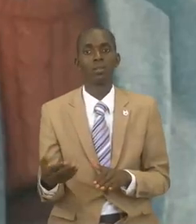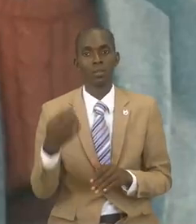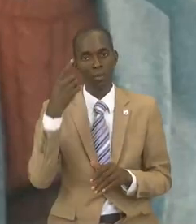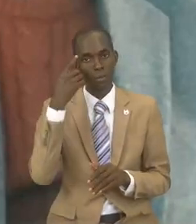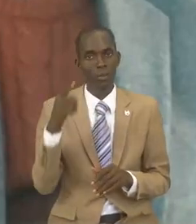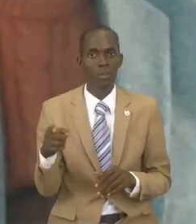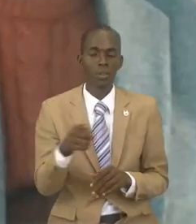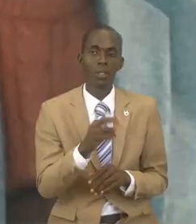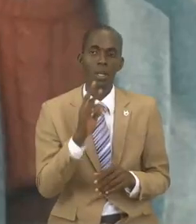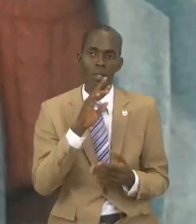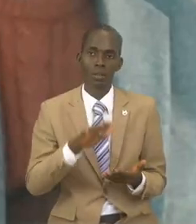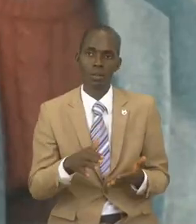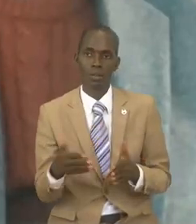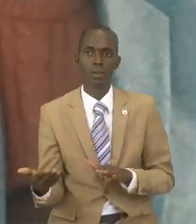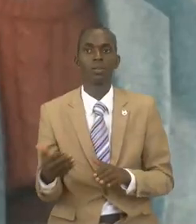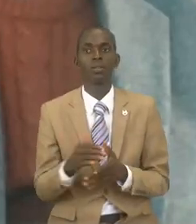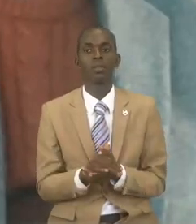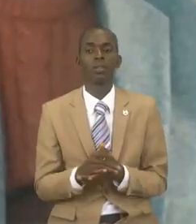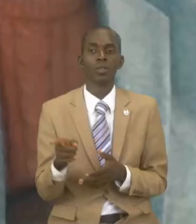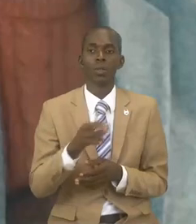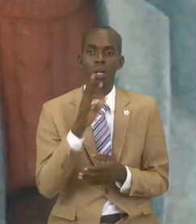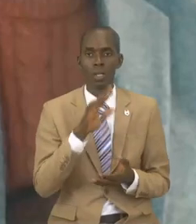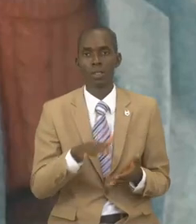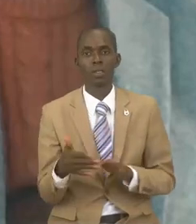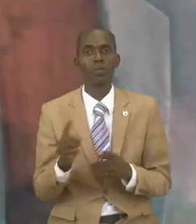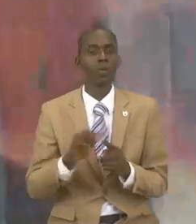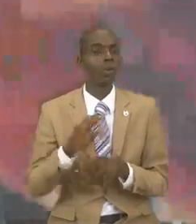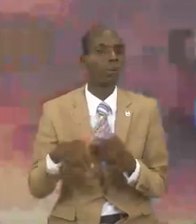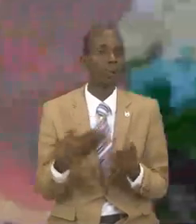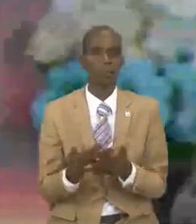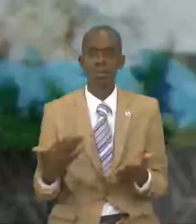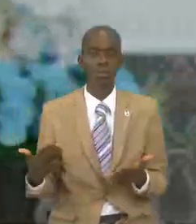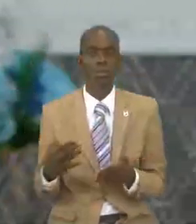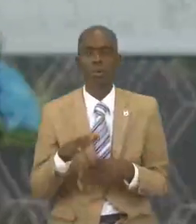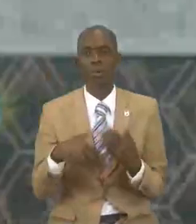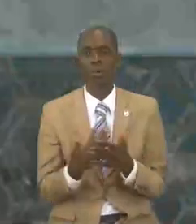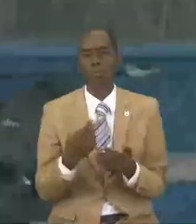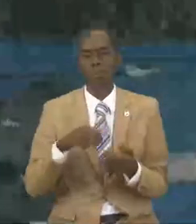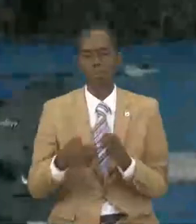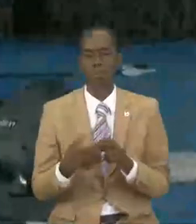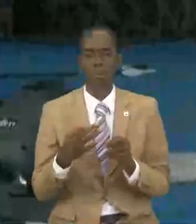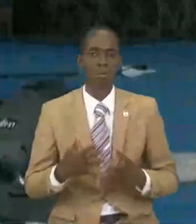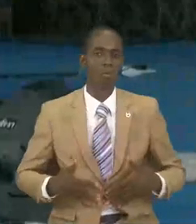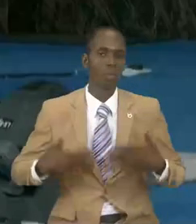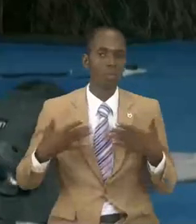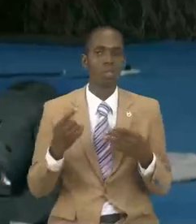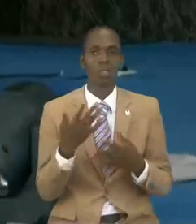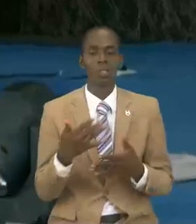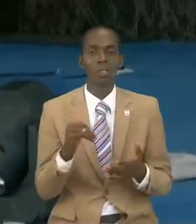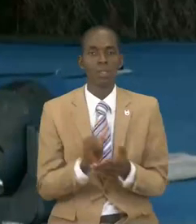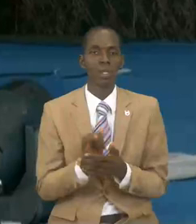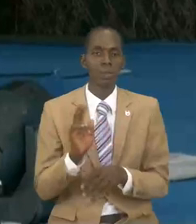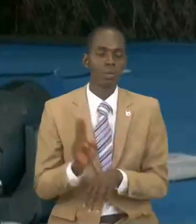car vous êtes mort, vous êtes mort à toutes les situations de la vie, les choses qui vous